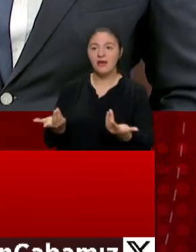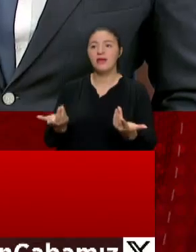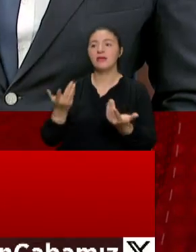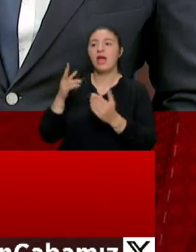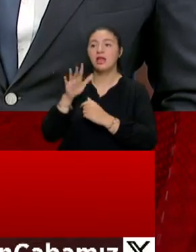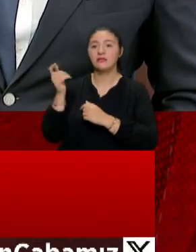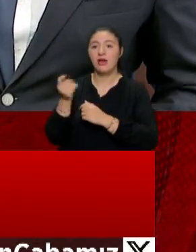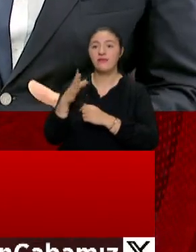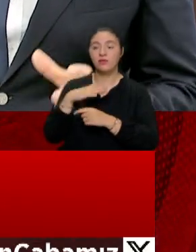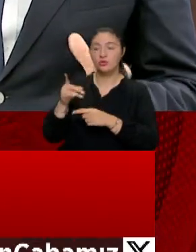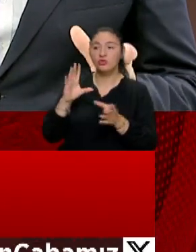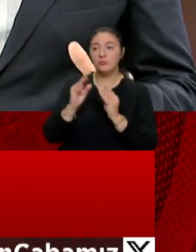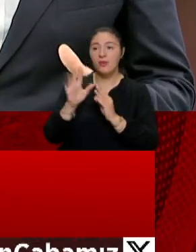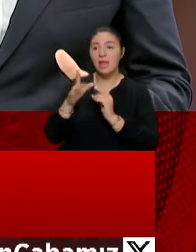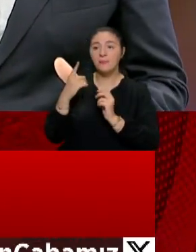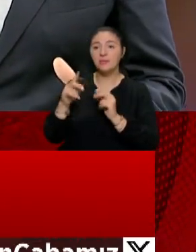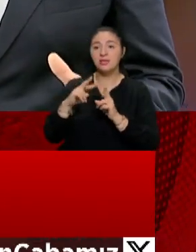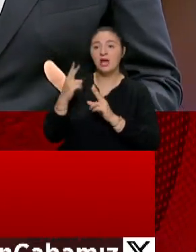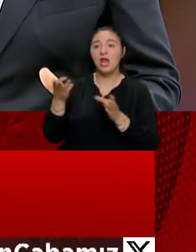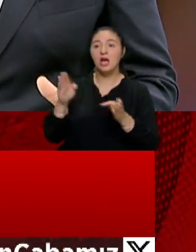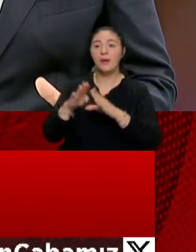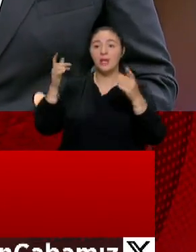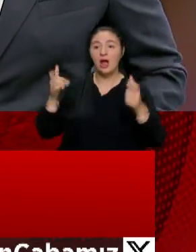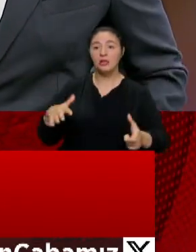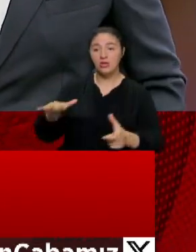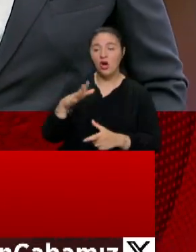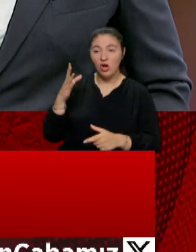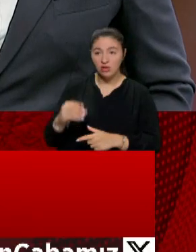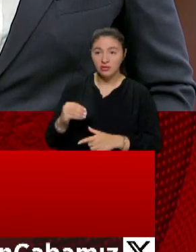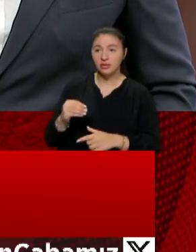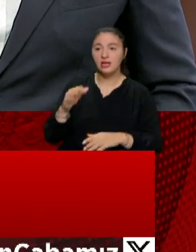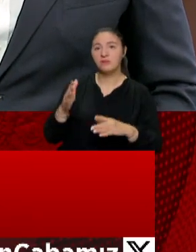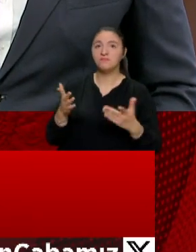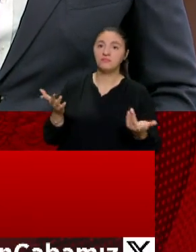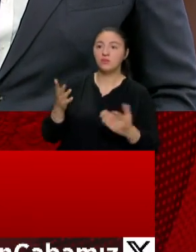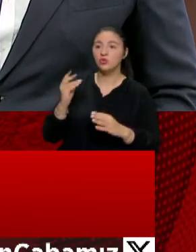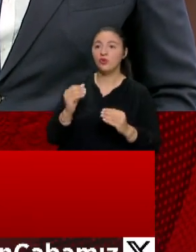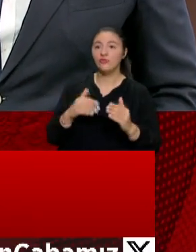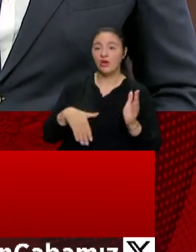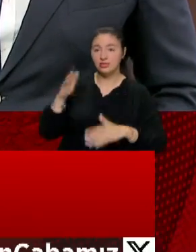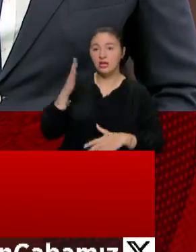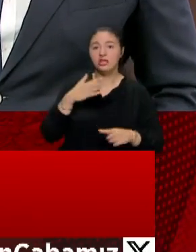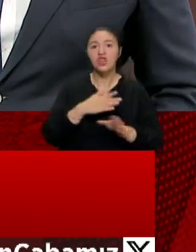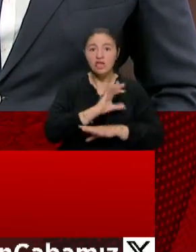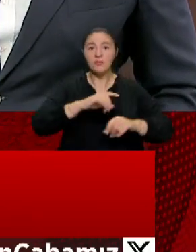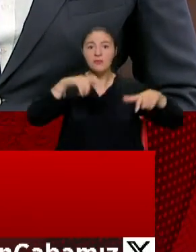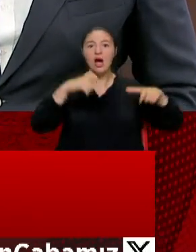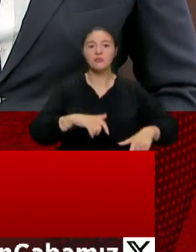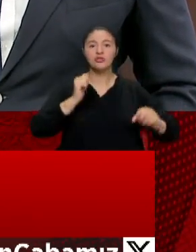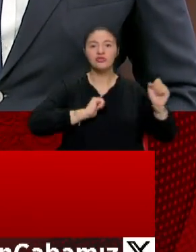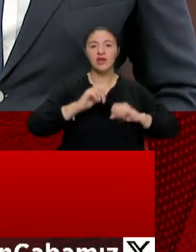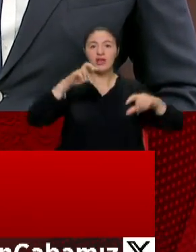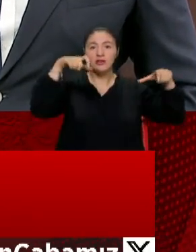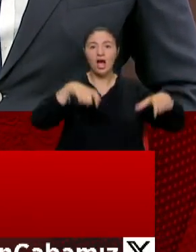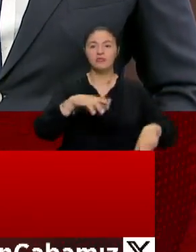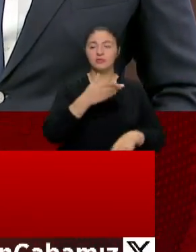var burada Toplam 50.000 metrekare kapalı alanı olan yani Çok yüksek bir Kampüs gerçek